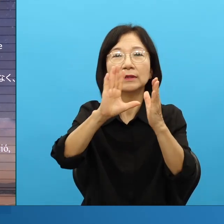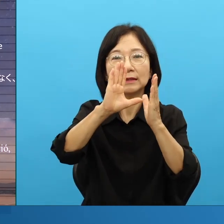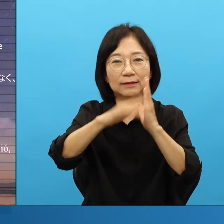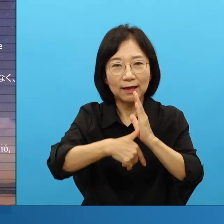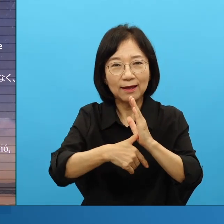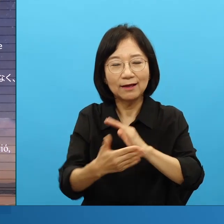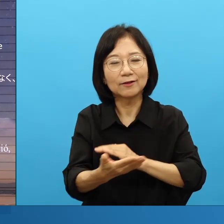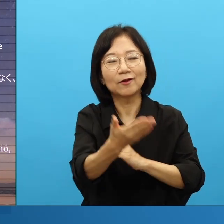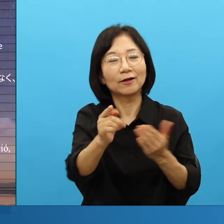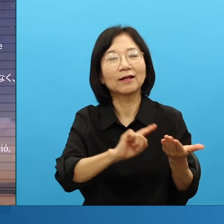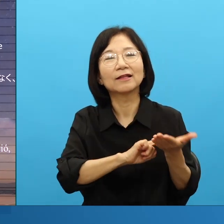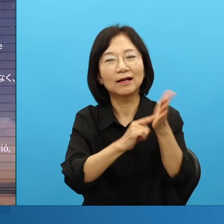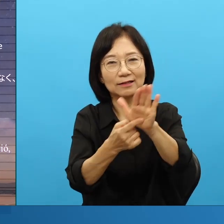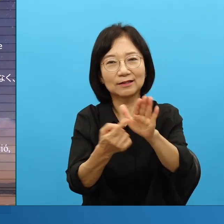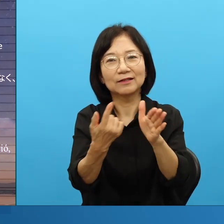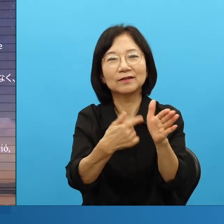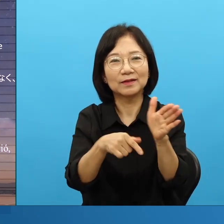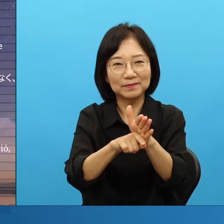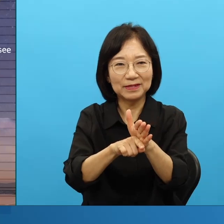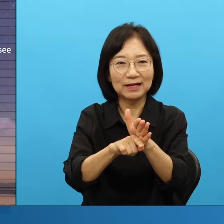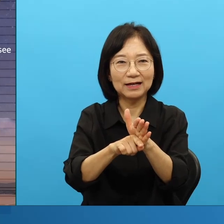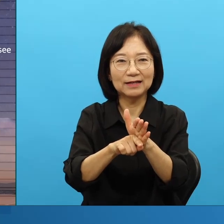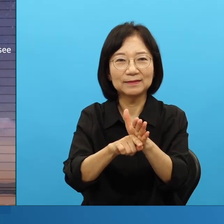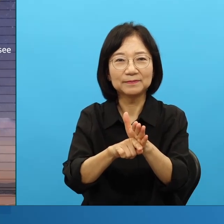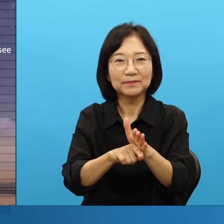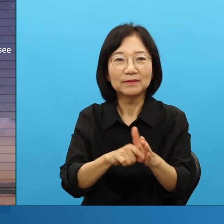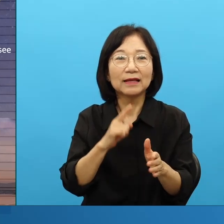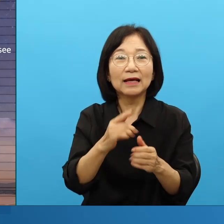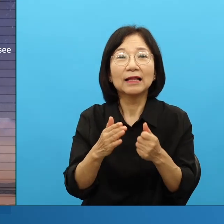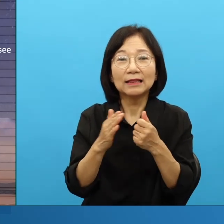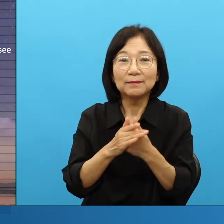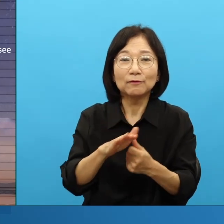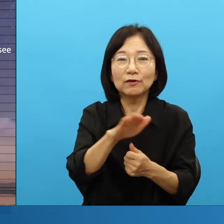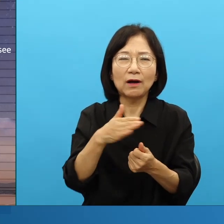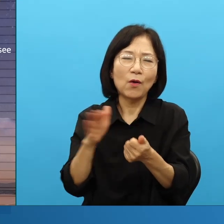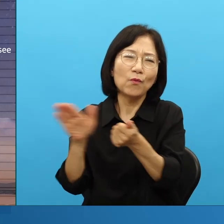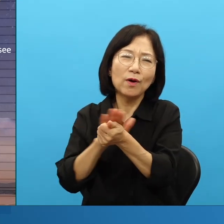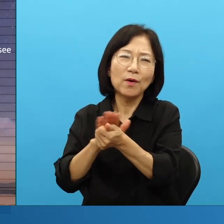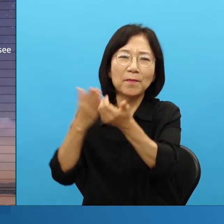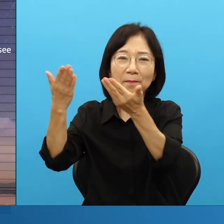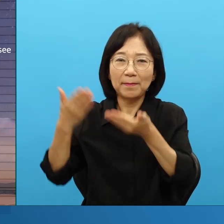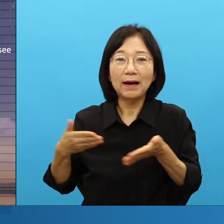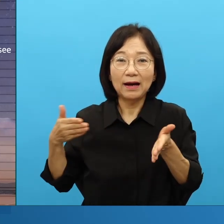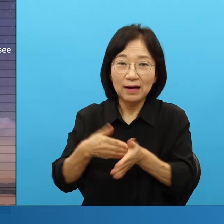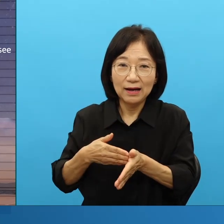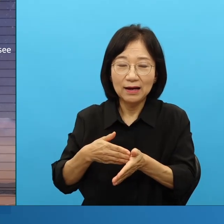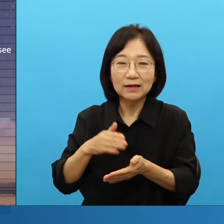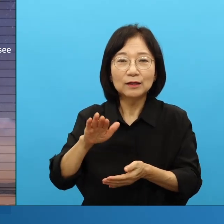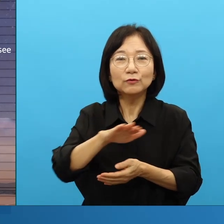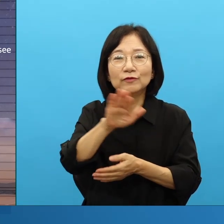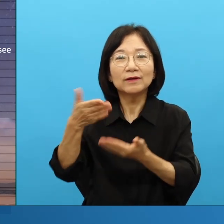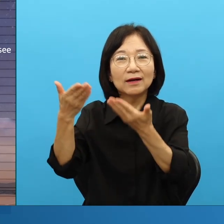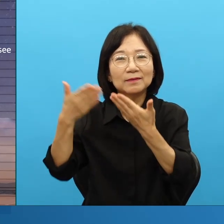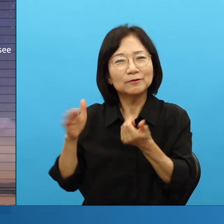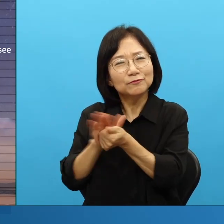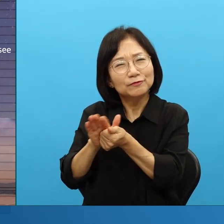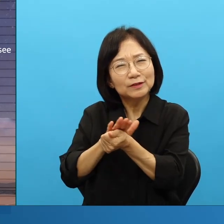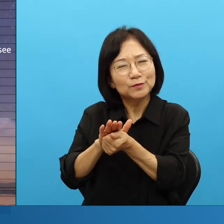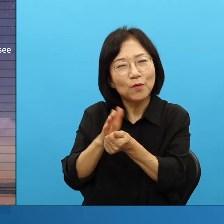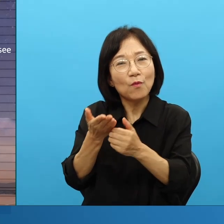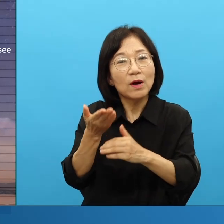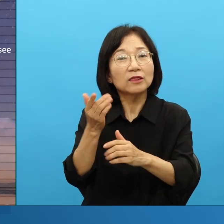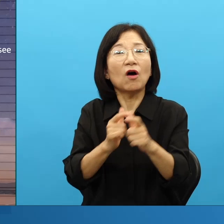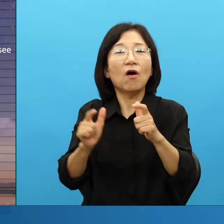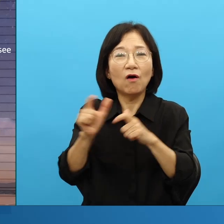앞에서 너희에게 나타내게 하려 함이로다. 이로 말미암아 우리가 위로를 받았고 우리가 받은